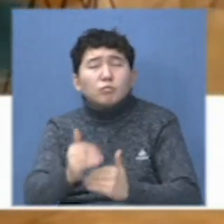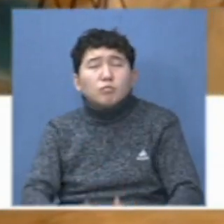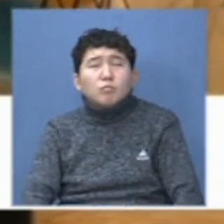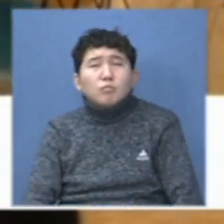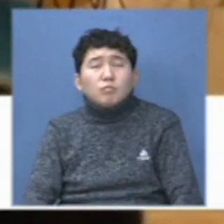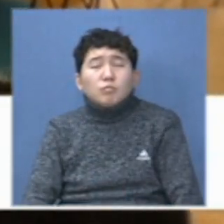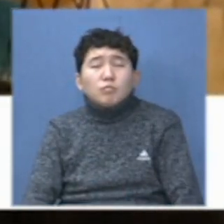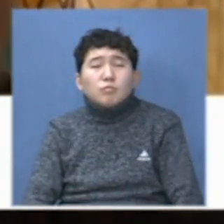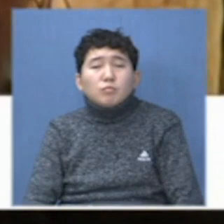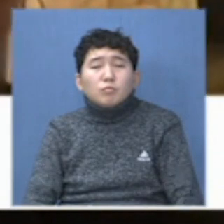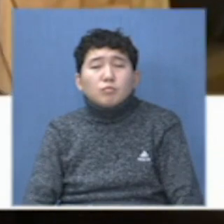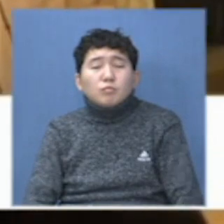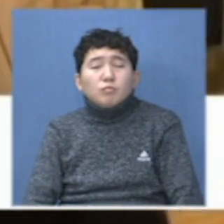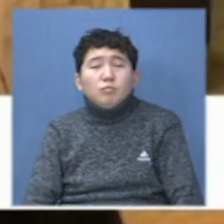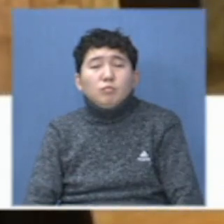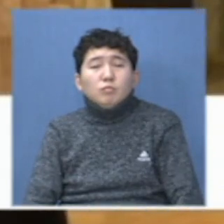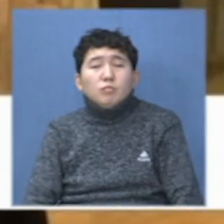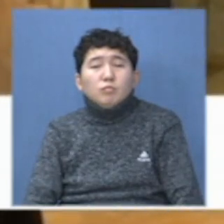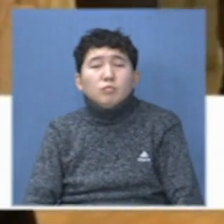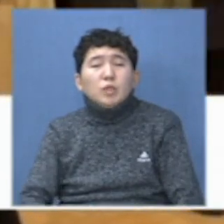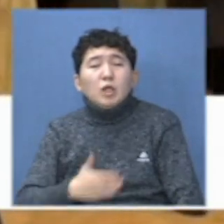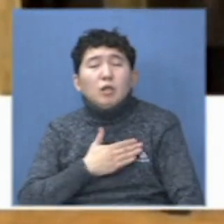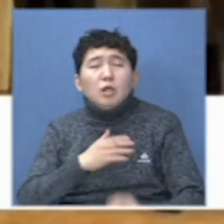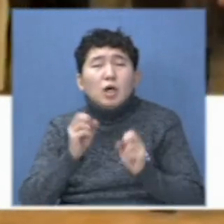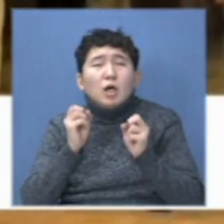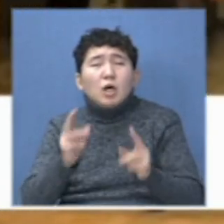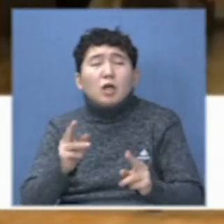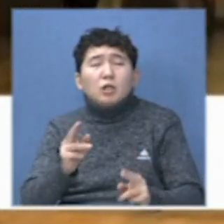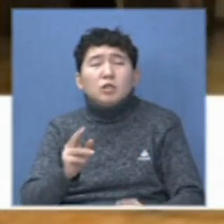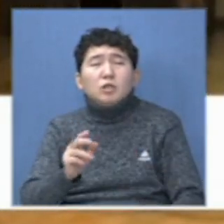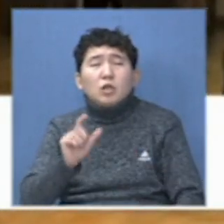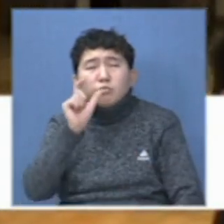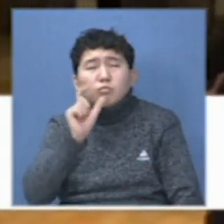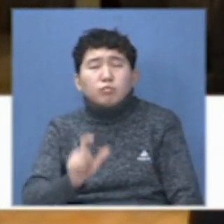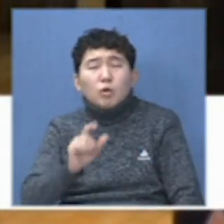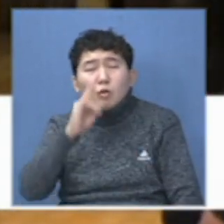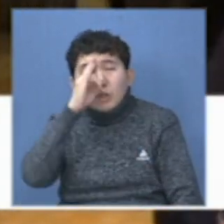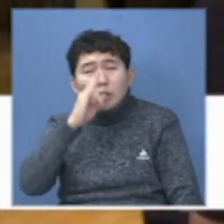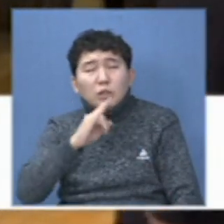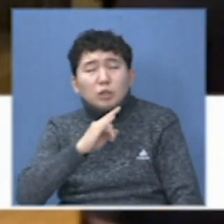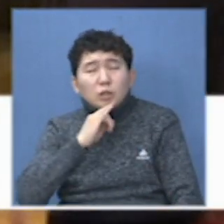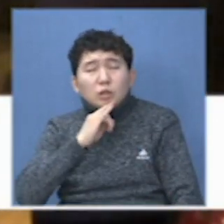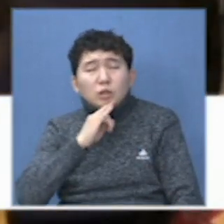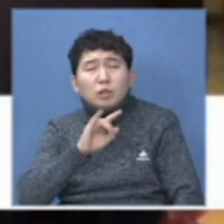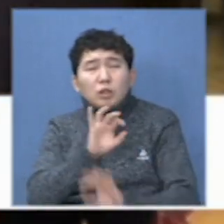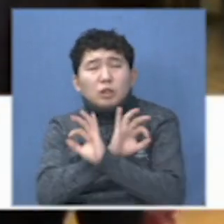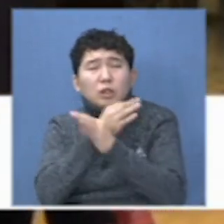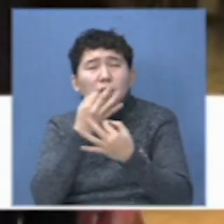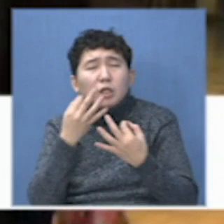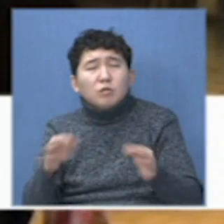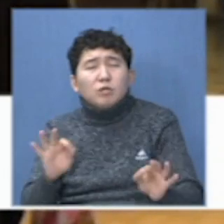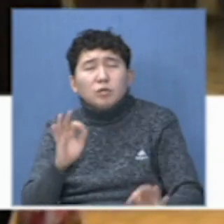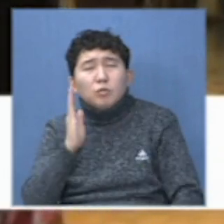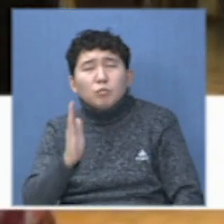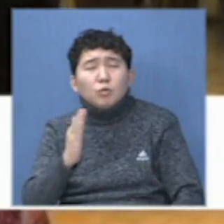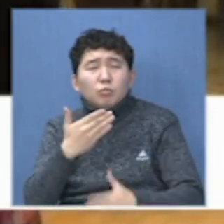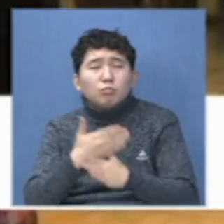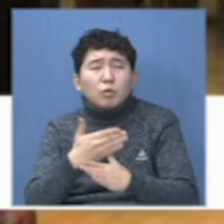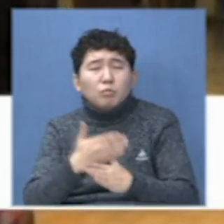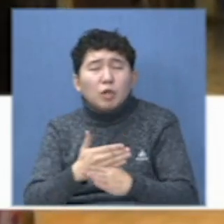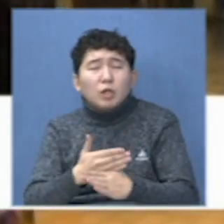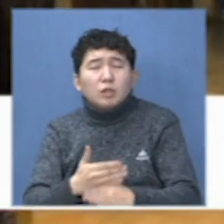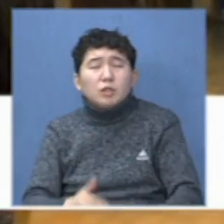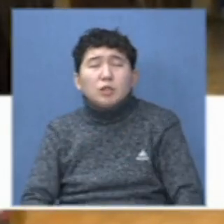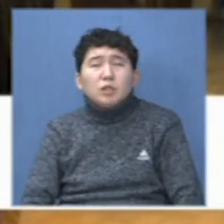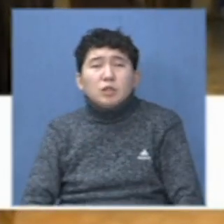Ну, понятно, мы как граждане Казахстана независимые будем помогать двигаться вперед в